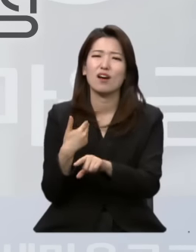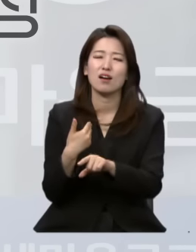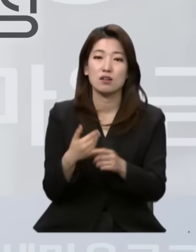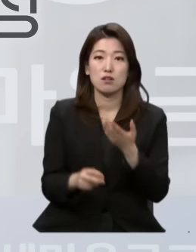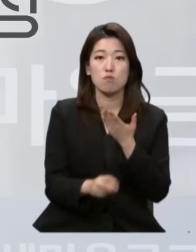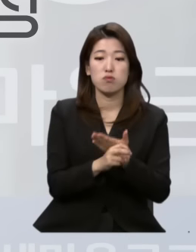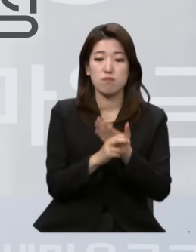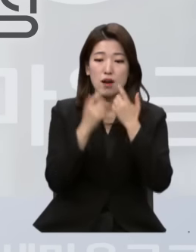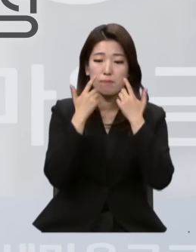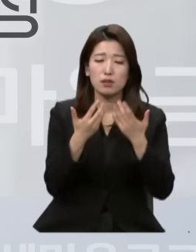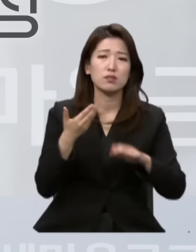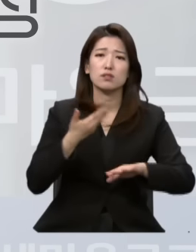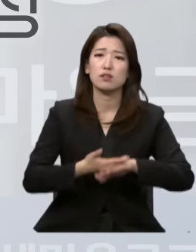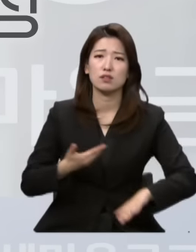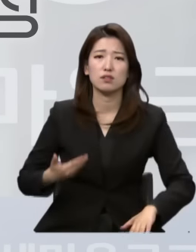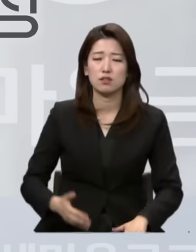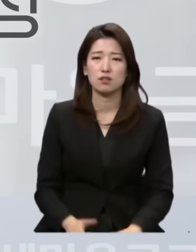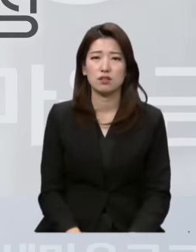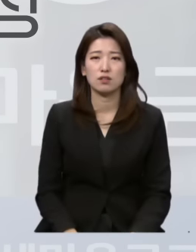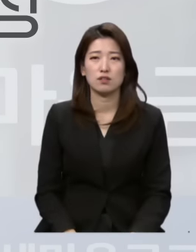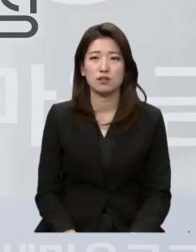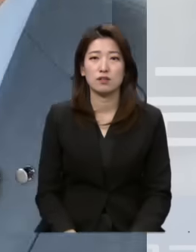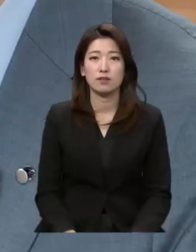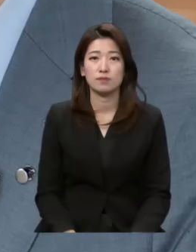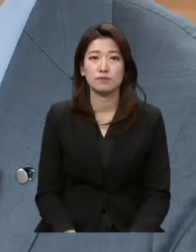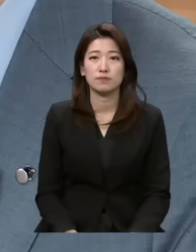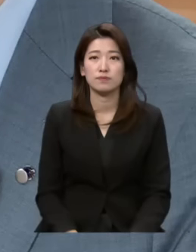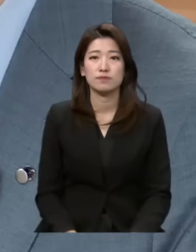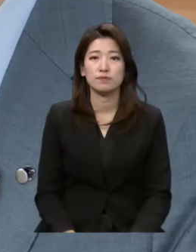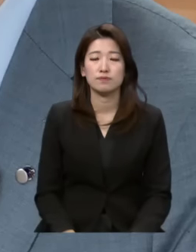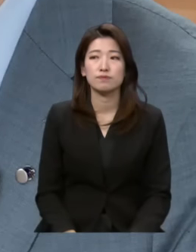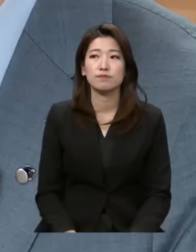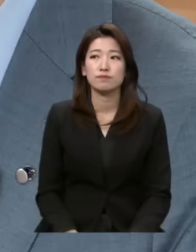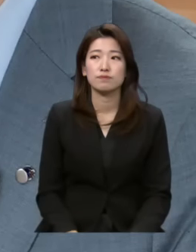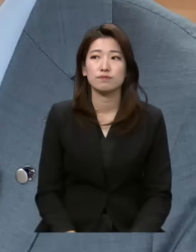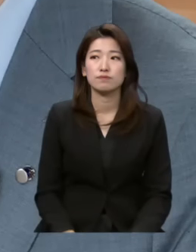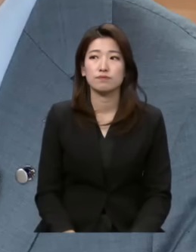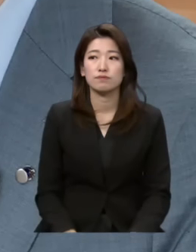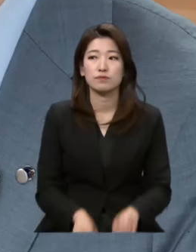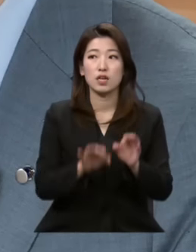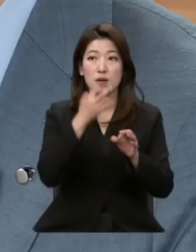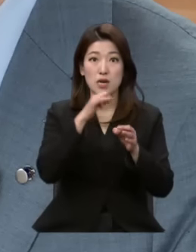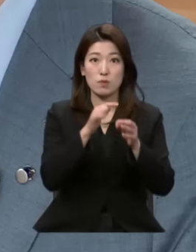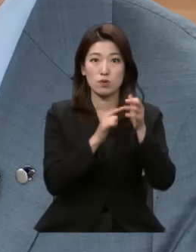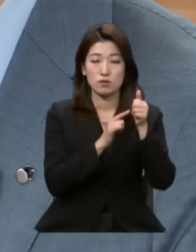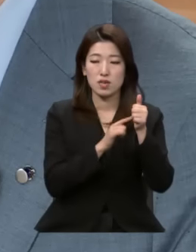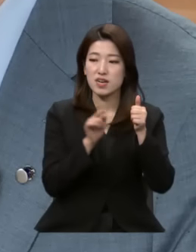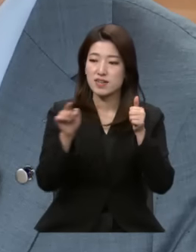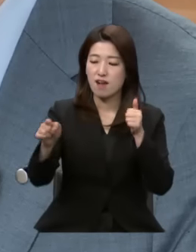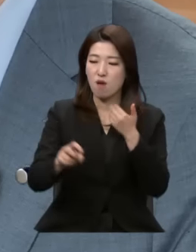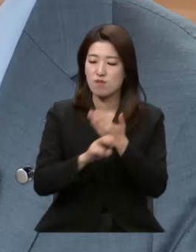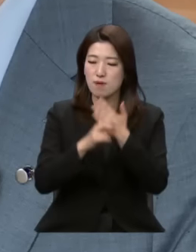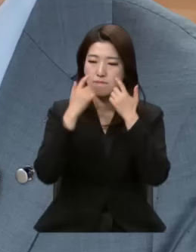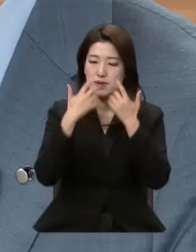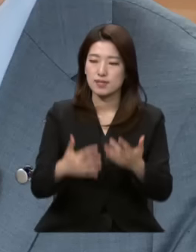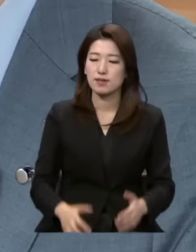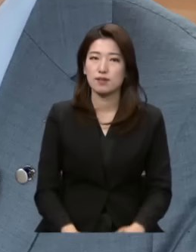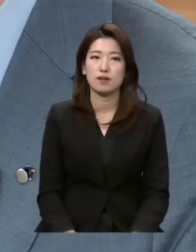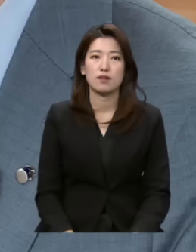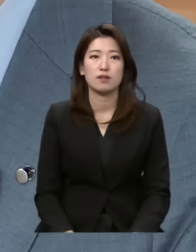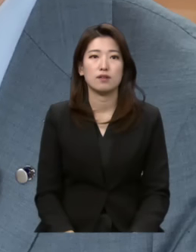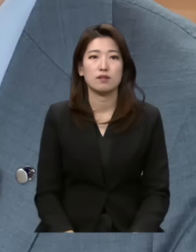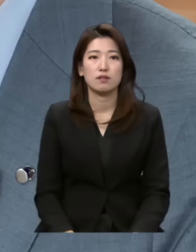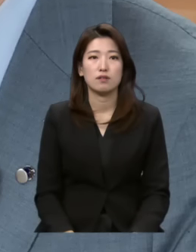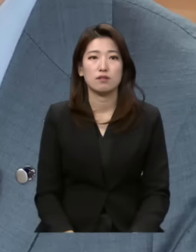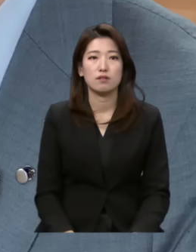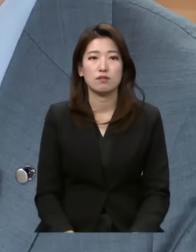거 아니에요 그니까 지금 이복형 금강 문장 말대로 좀 명백한 불법이고 저거는 오랜 시간 걸리지 않습니다 제가 나가서 조사